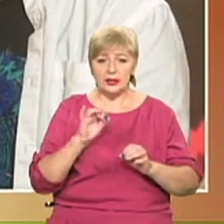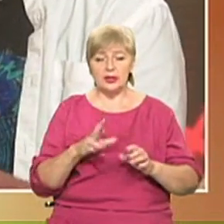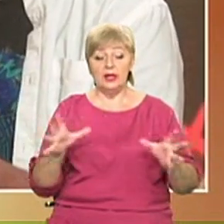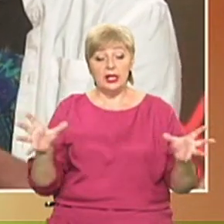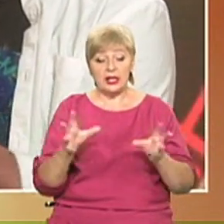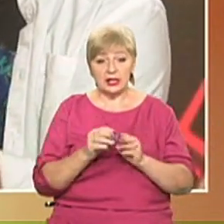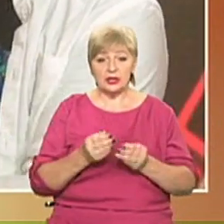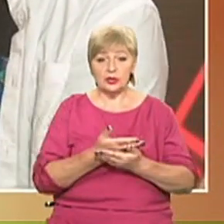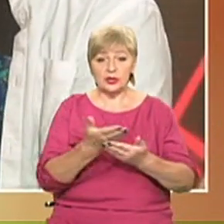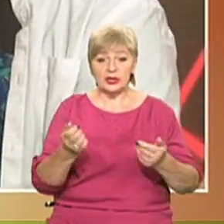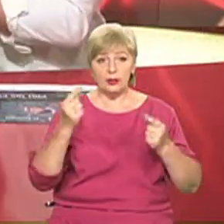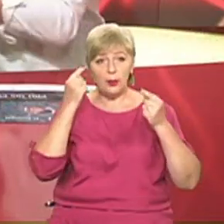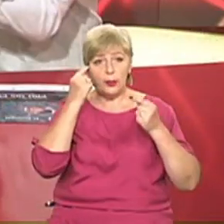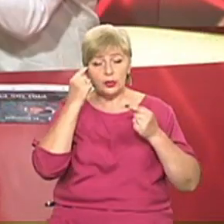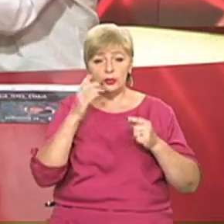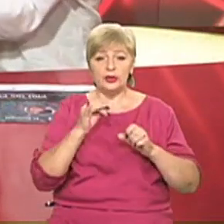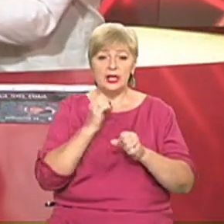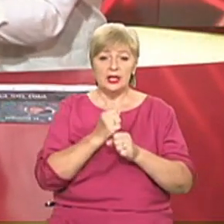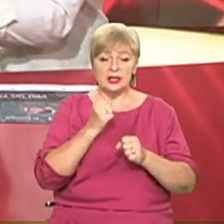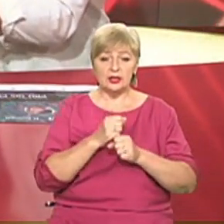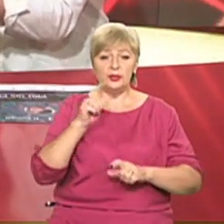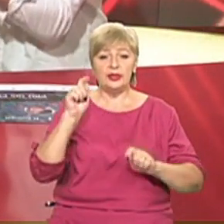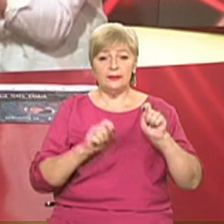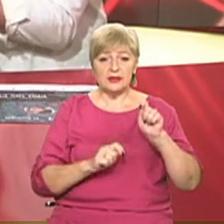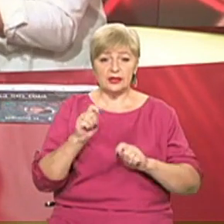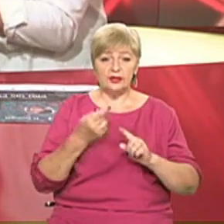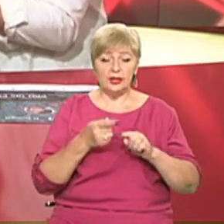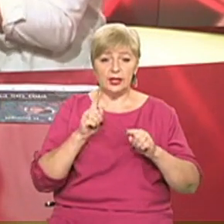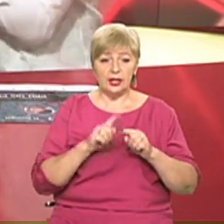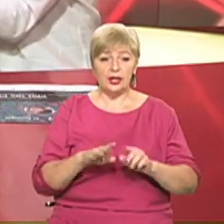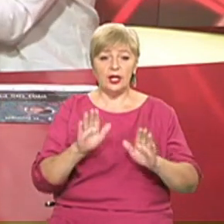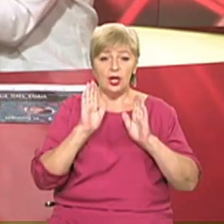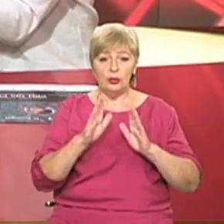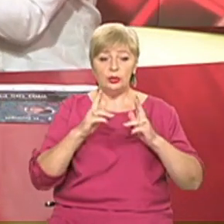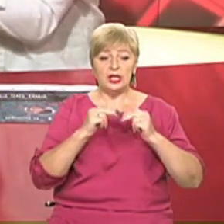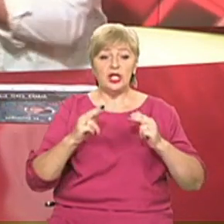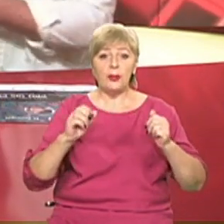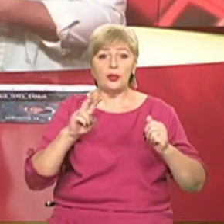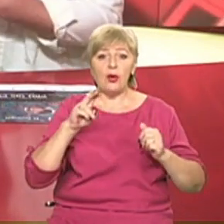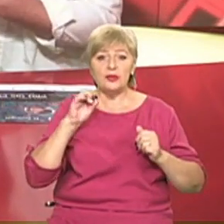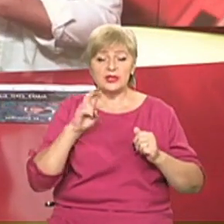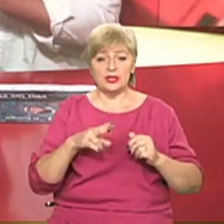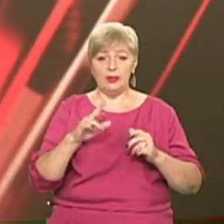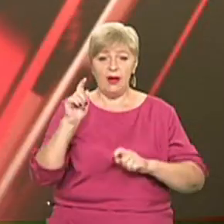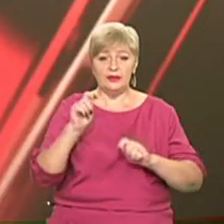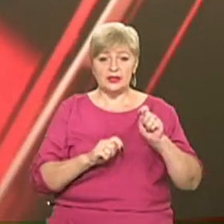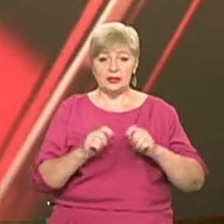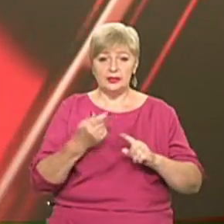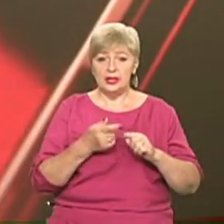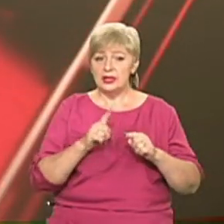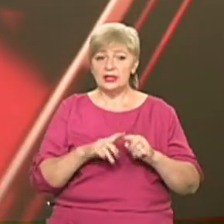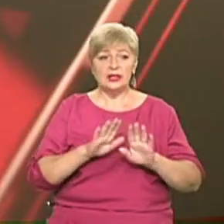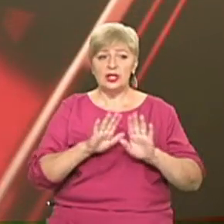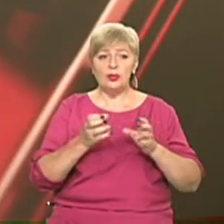ними продумати і зробити фестиваль, який безпосередньо буде дніпровським фестивалем. Це не буде